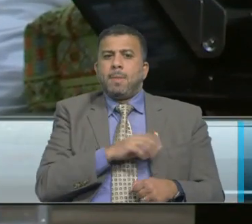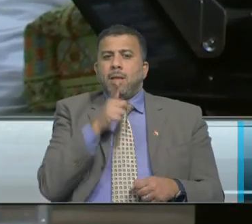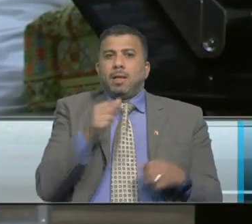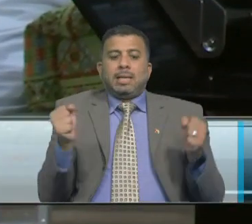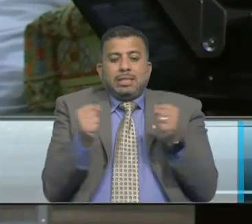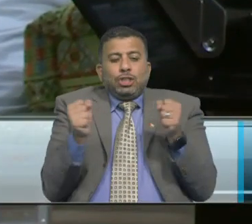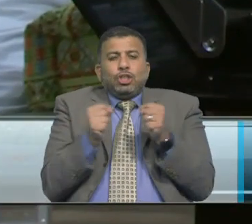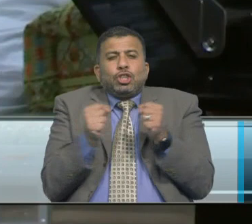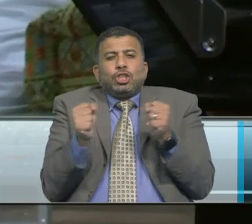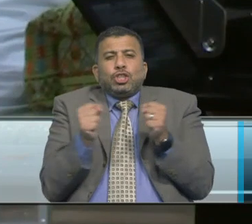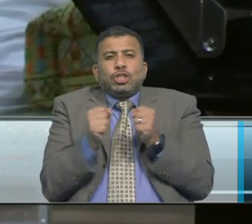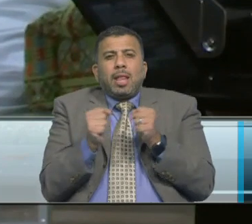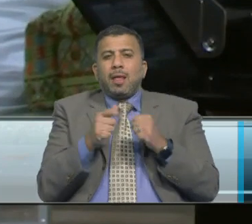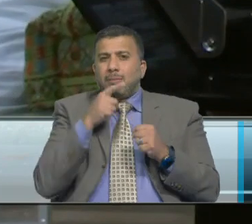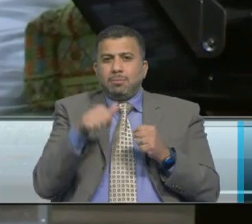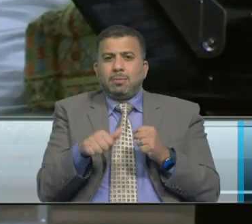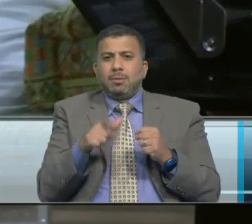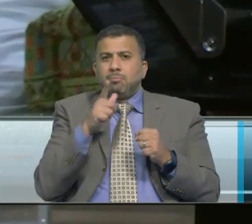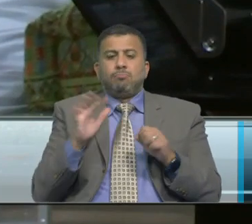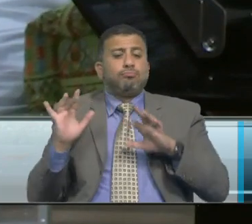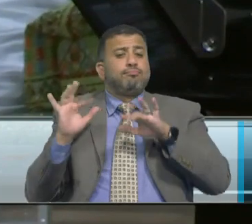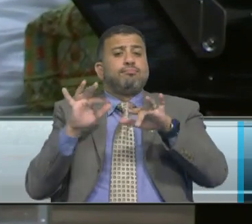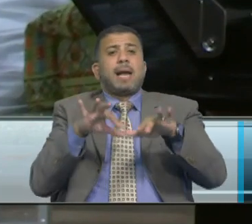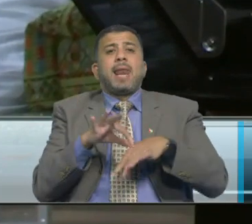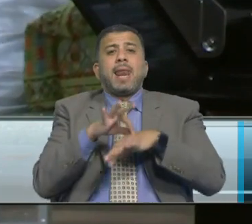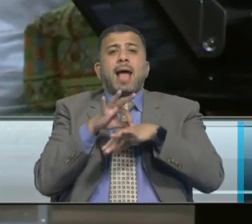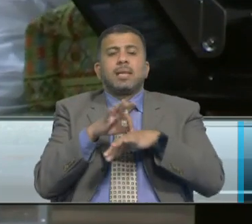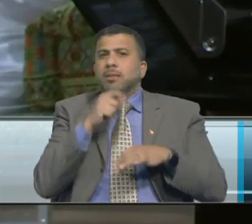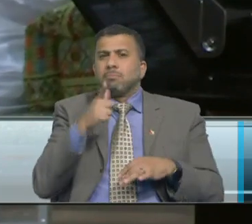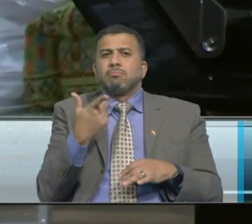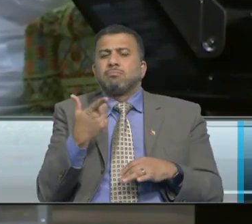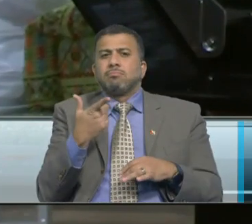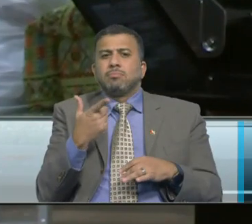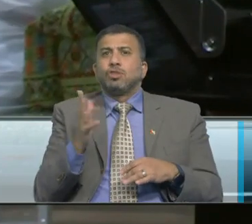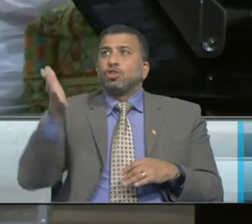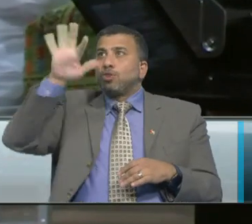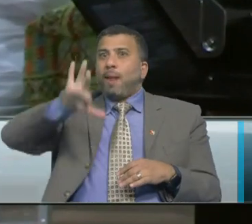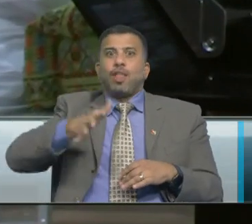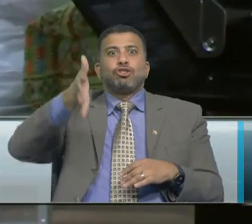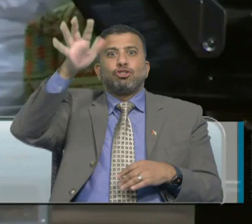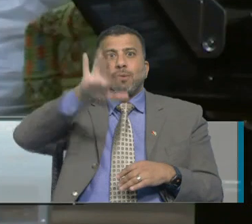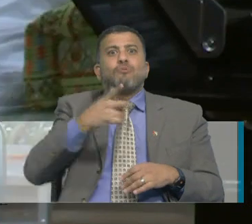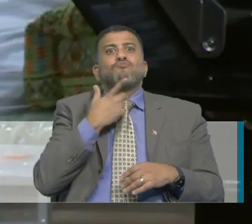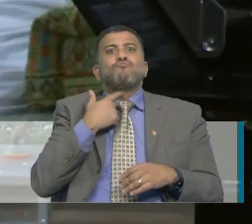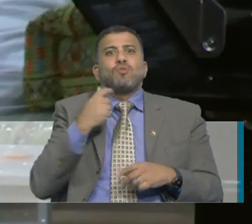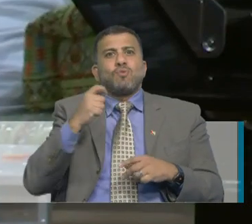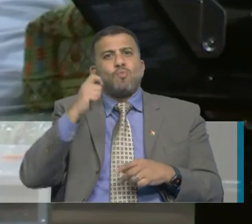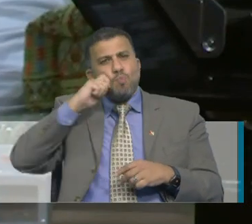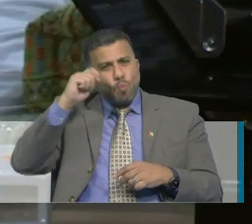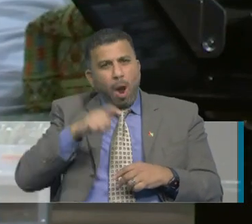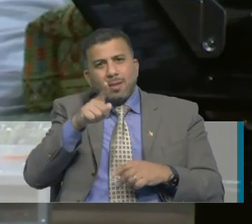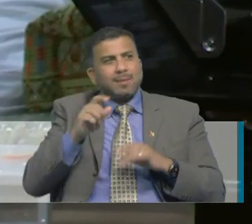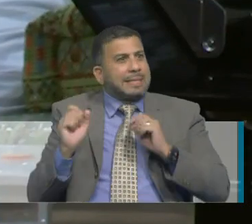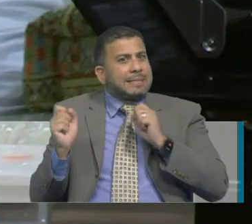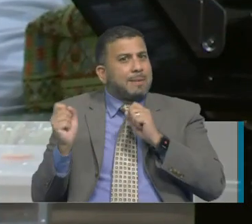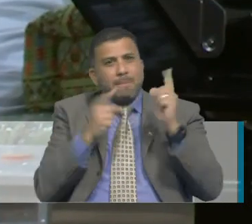الشتاء يعتبر من المواسم اللي يرتعد فيها الناس إلى البر والمناطق الجبلية، فمعرض مهم